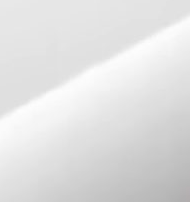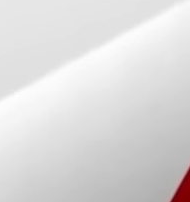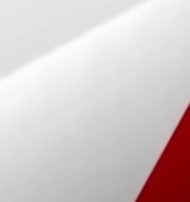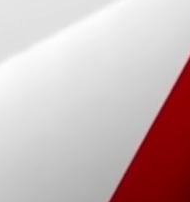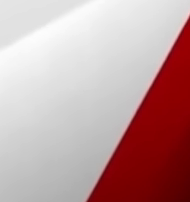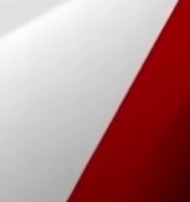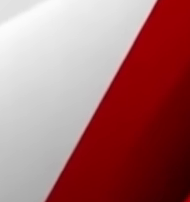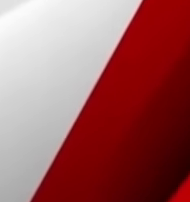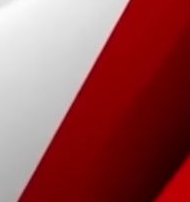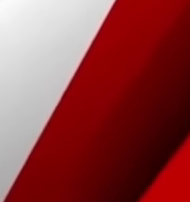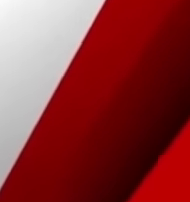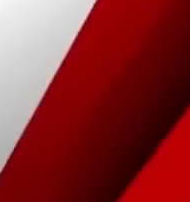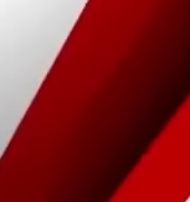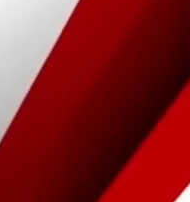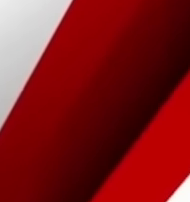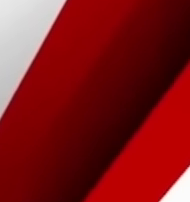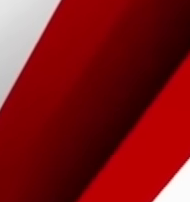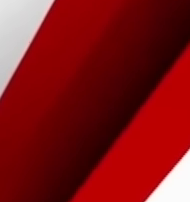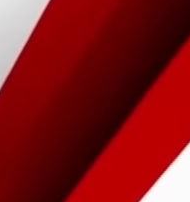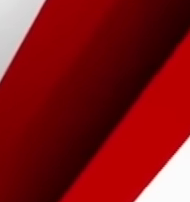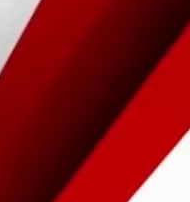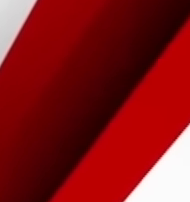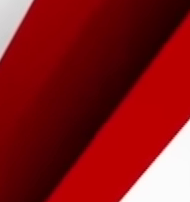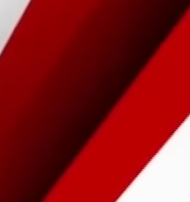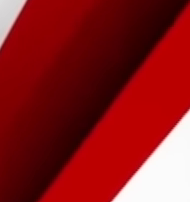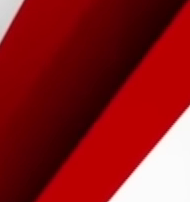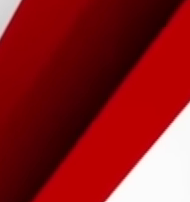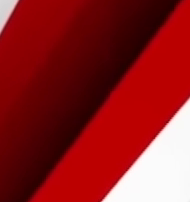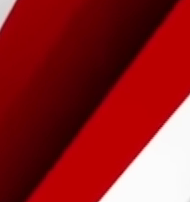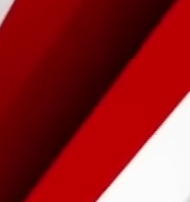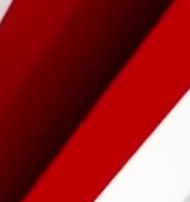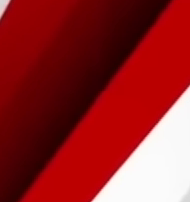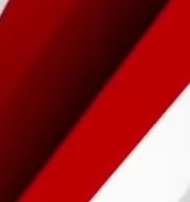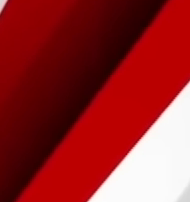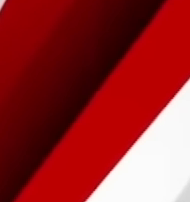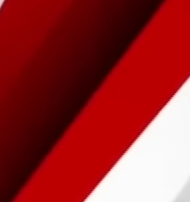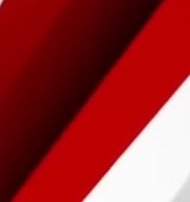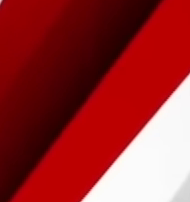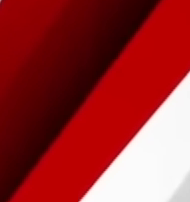Ito ang GMA Regional TV News.